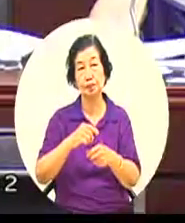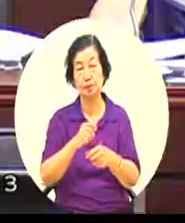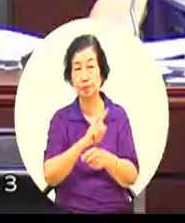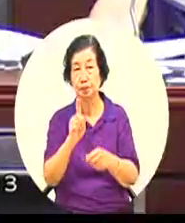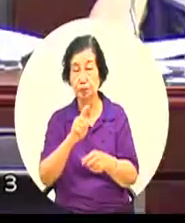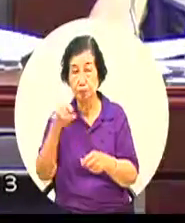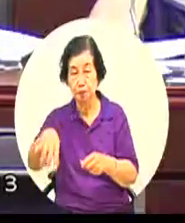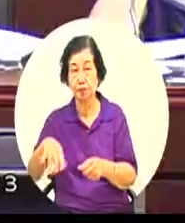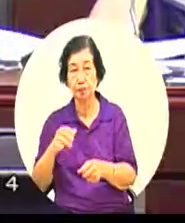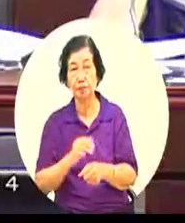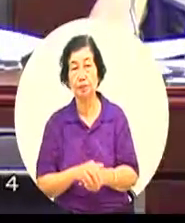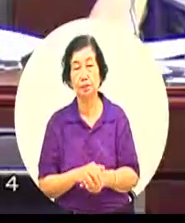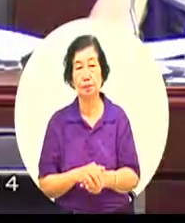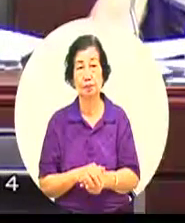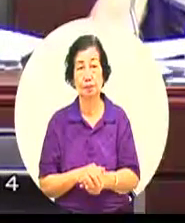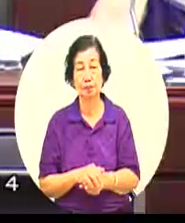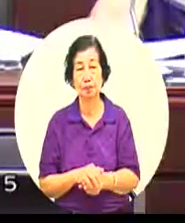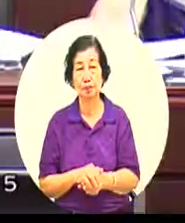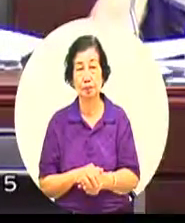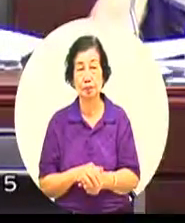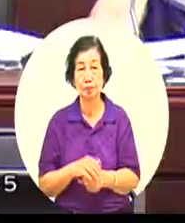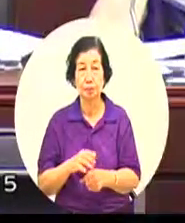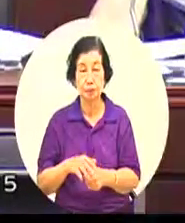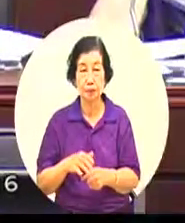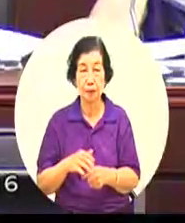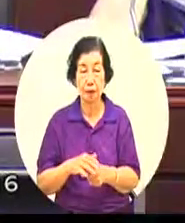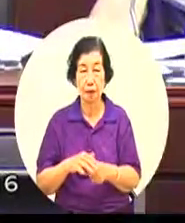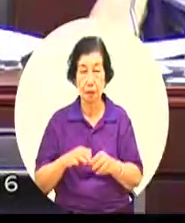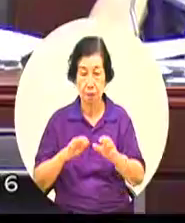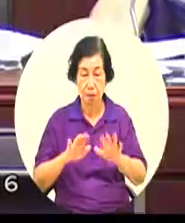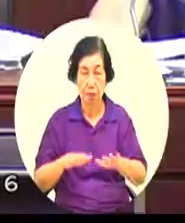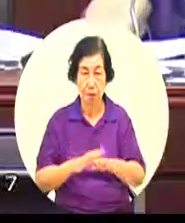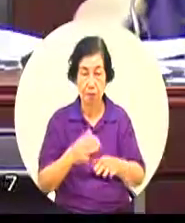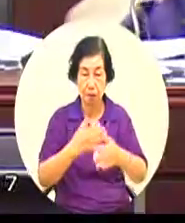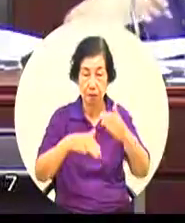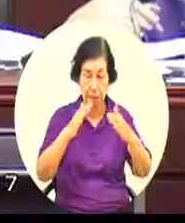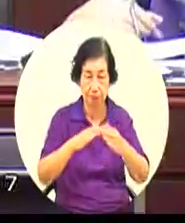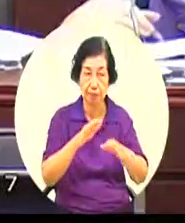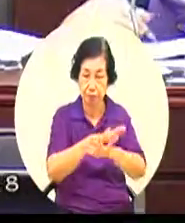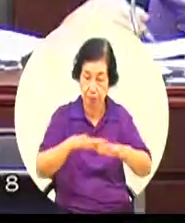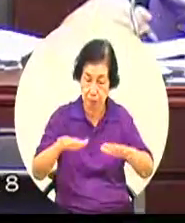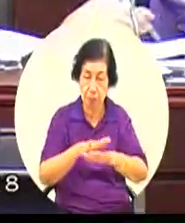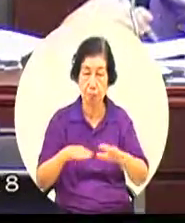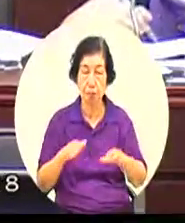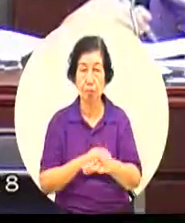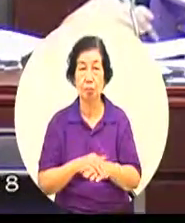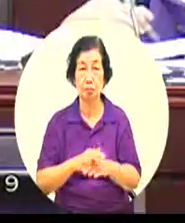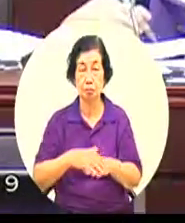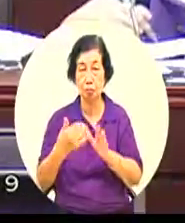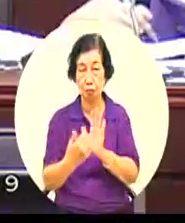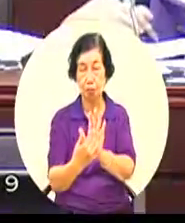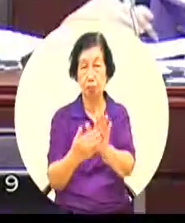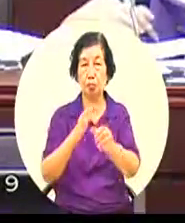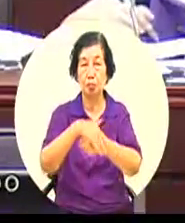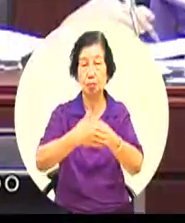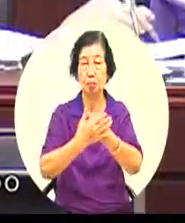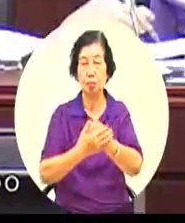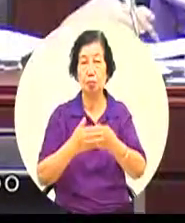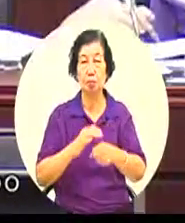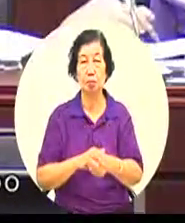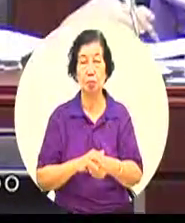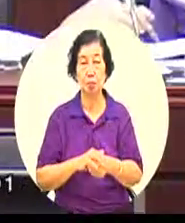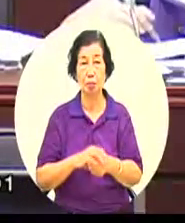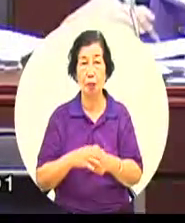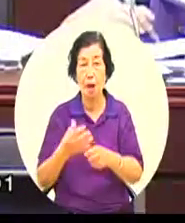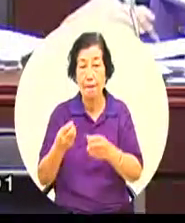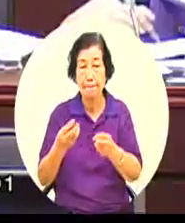警察局合作这个互通专案，所以整体看来校园的安全防护，刚刚议员特别关心到如果是没有